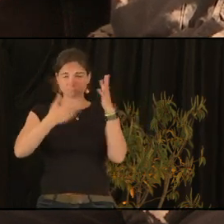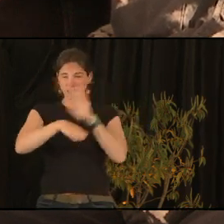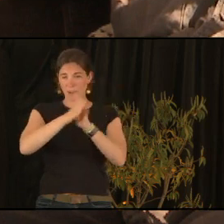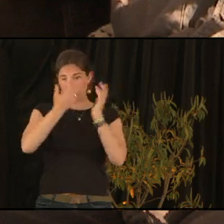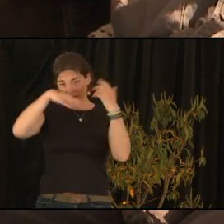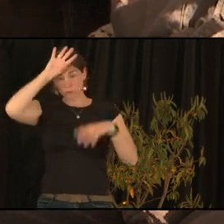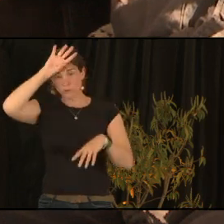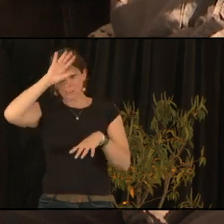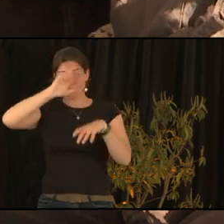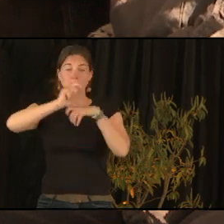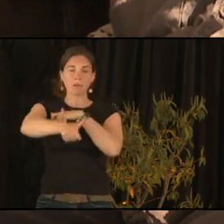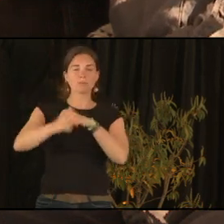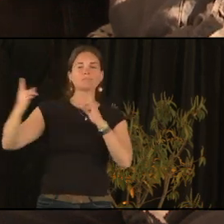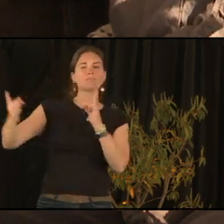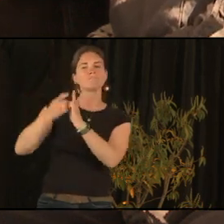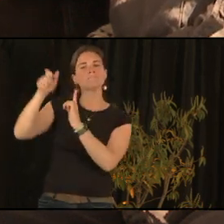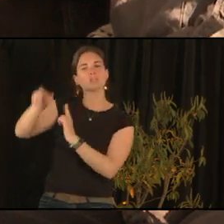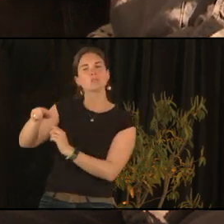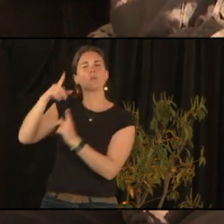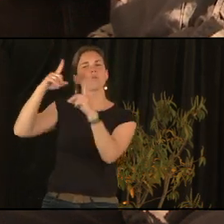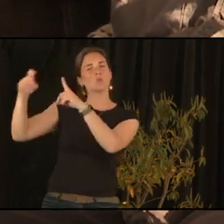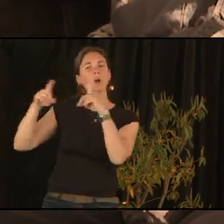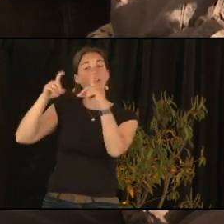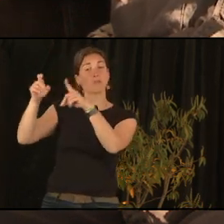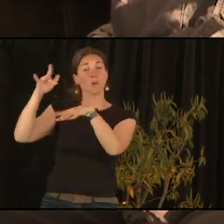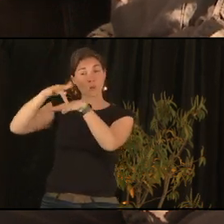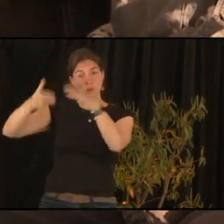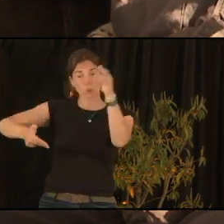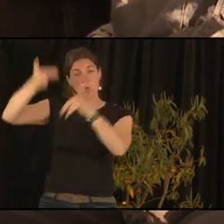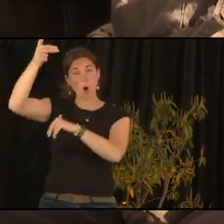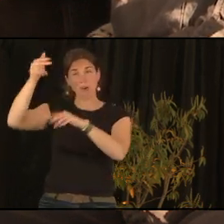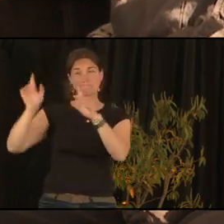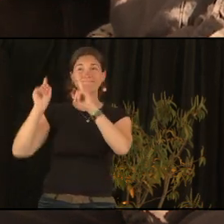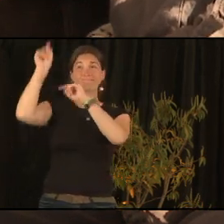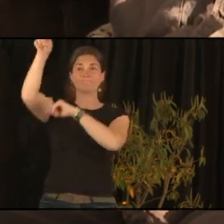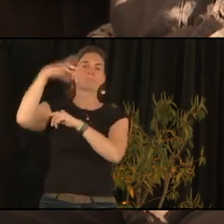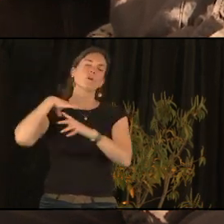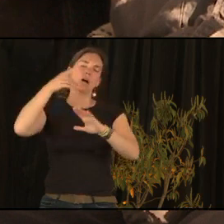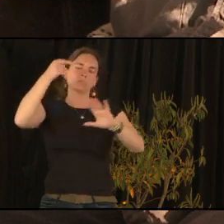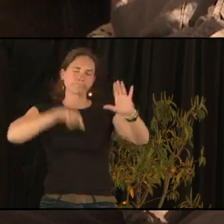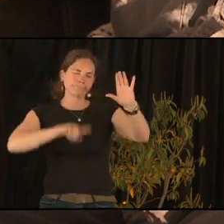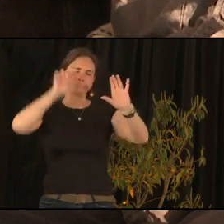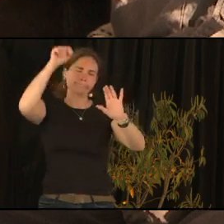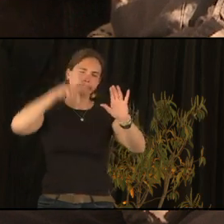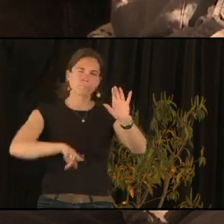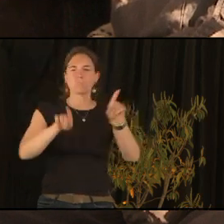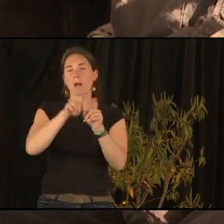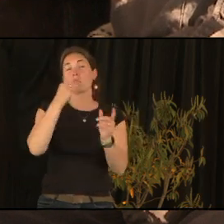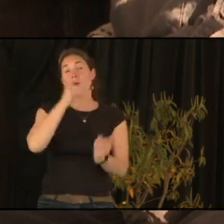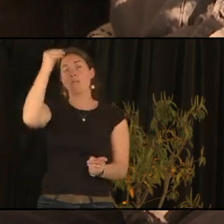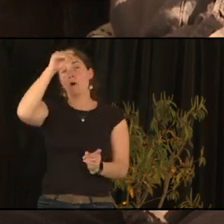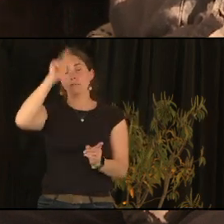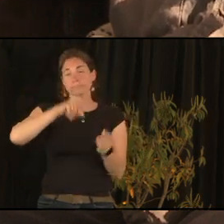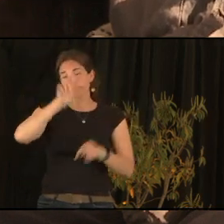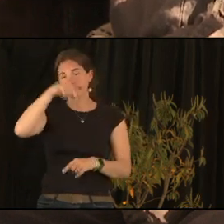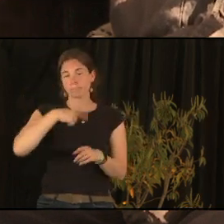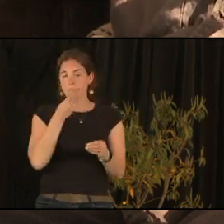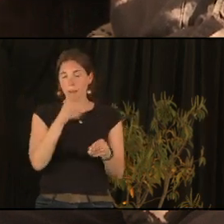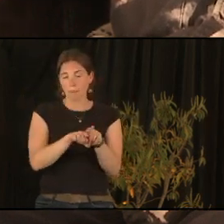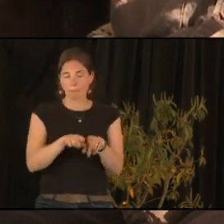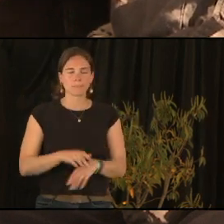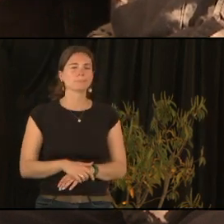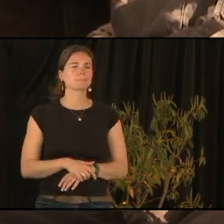j'ai rencontré un photographe qui était allé en Antarctique, lui. Alors moi, j'ai placé ça en Arctique, mais bon, vraiment, c'est le même froid.